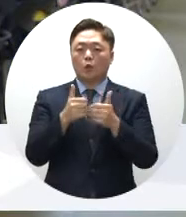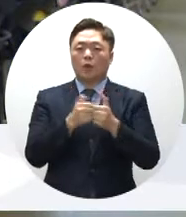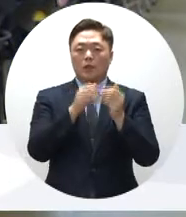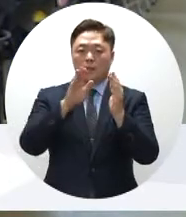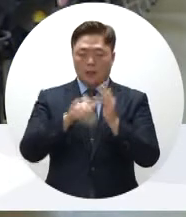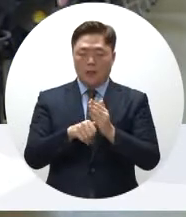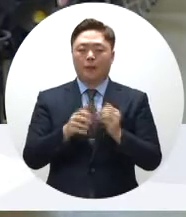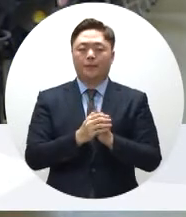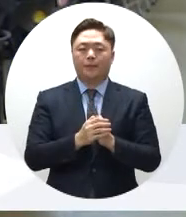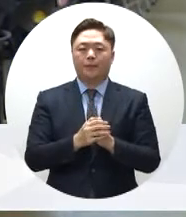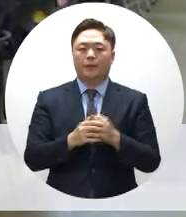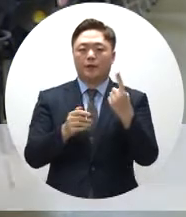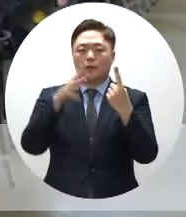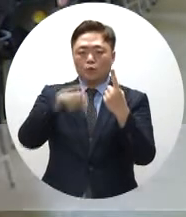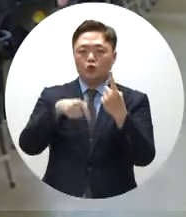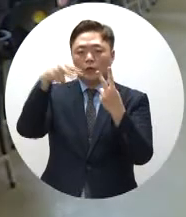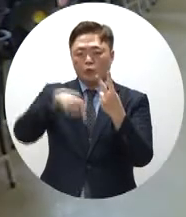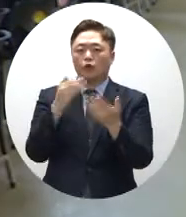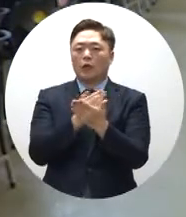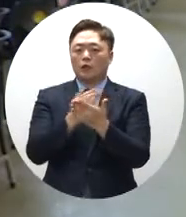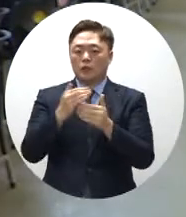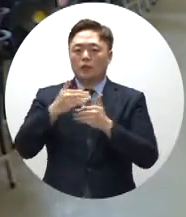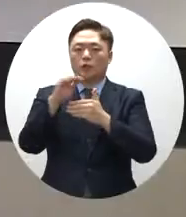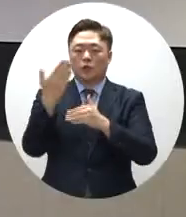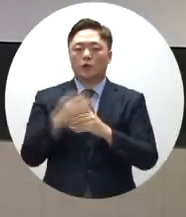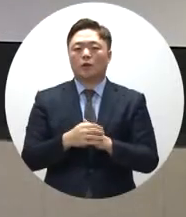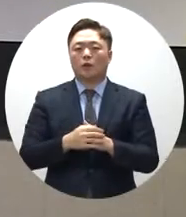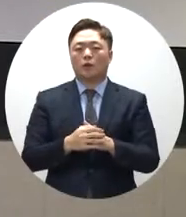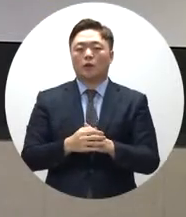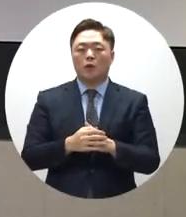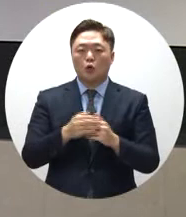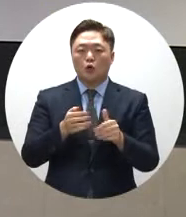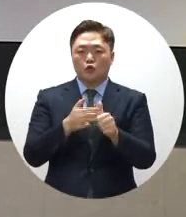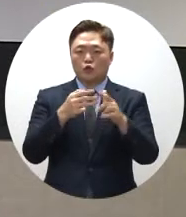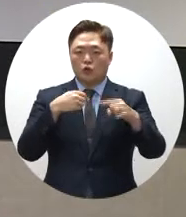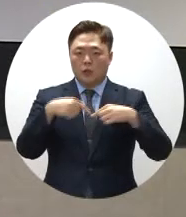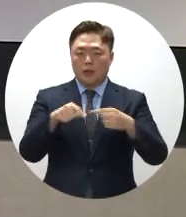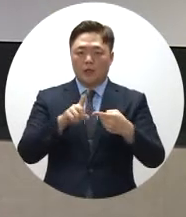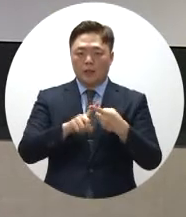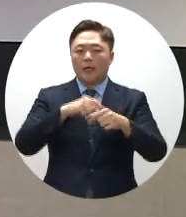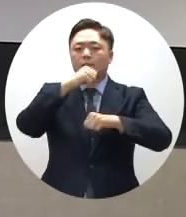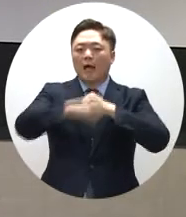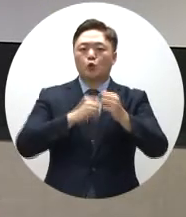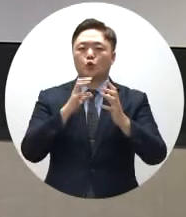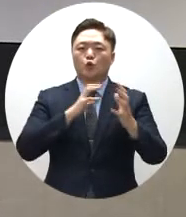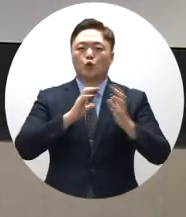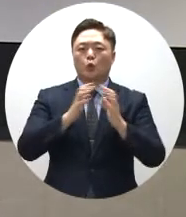이번 정기회의는 1부, 2부로 나눠 진행됐으며 군정 주요 현안 사업에 대한 자유토론을